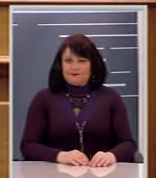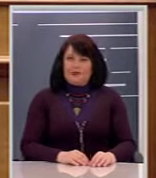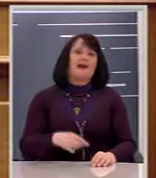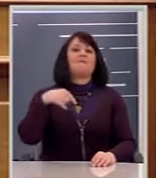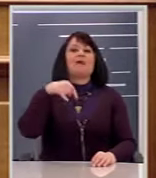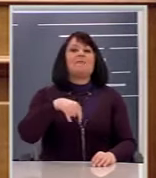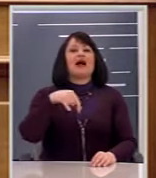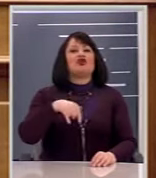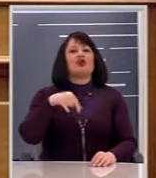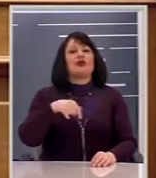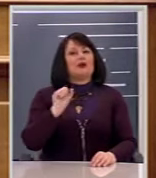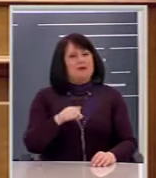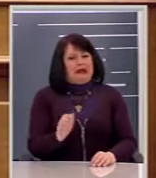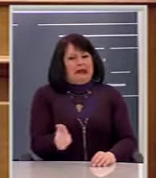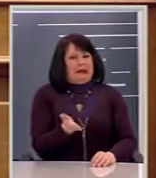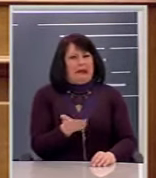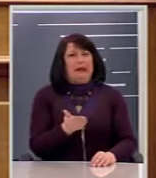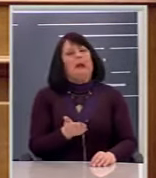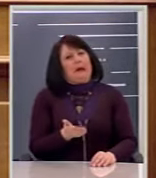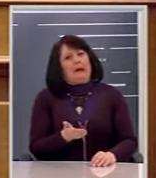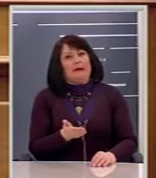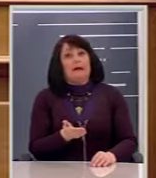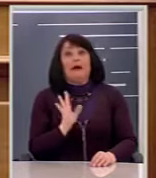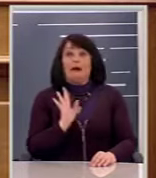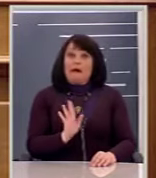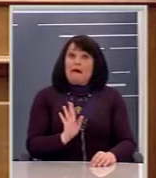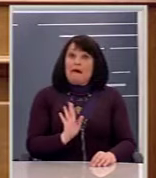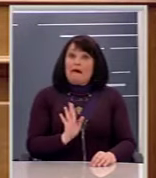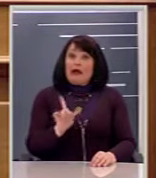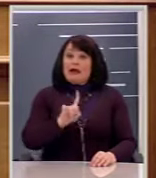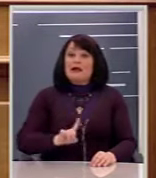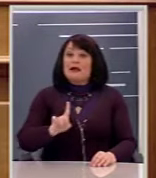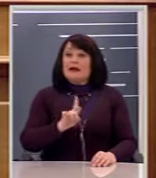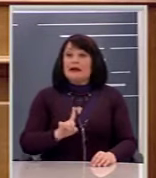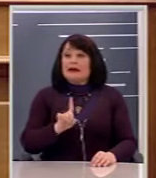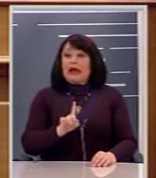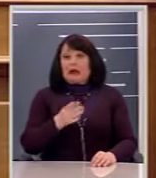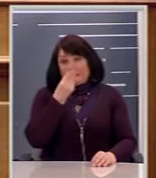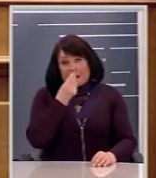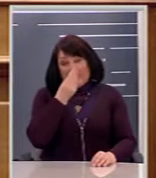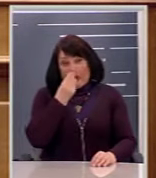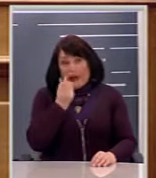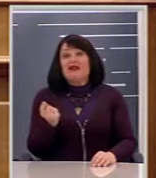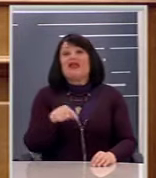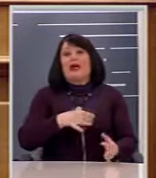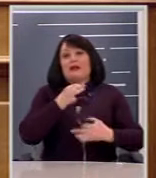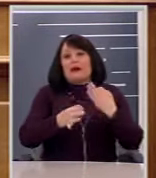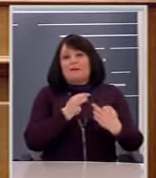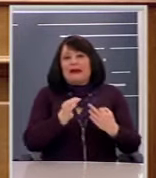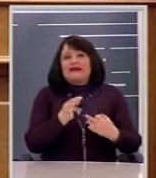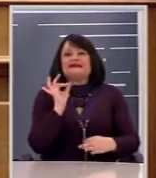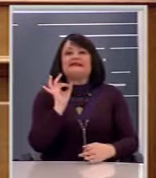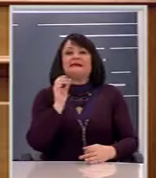Παντωνίου, είτε θα τον παραπέμψουμε, αλλά ο αρχηγός εξωματικής αντιπολίτευσης θα έχει συνάχη, η κυρία Γεννηματά θα έχει